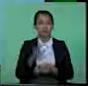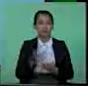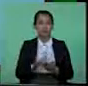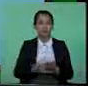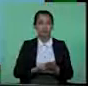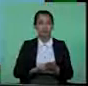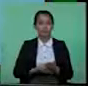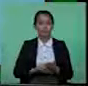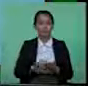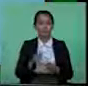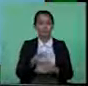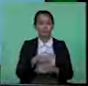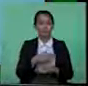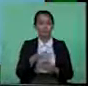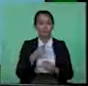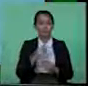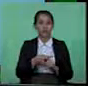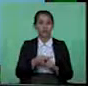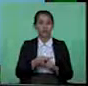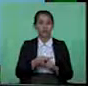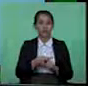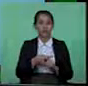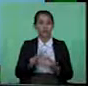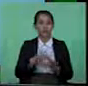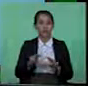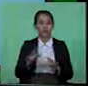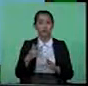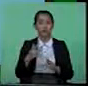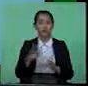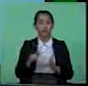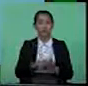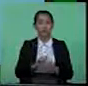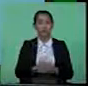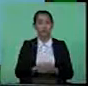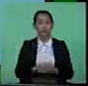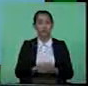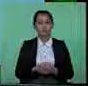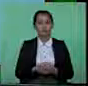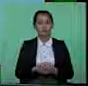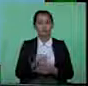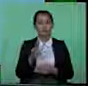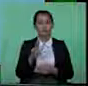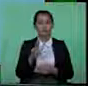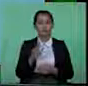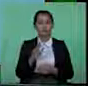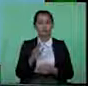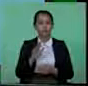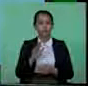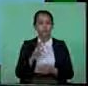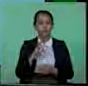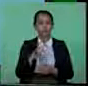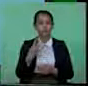570 bo'lu x barobar 57. 57 demak 354 bilan